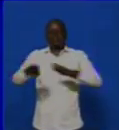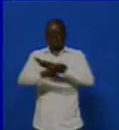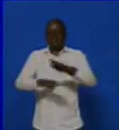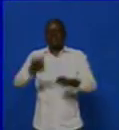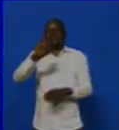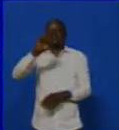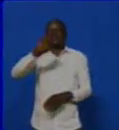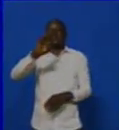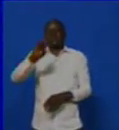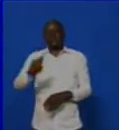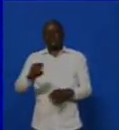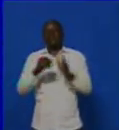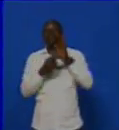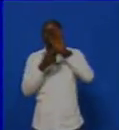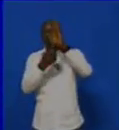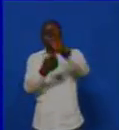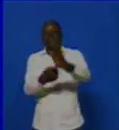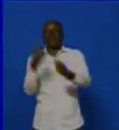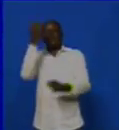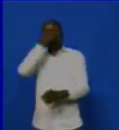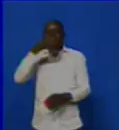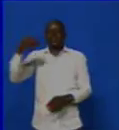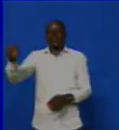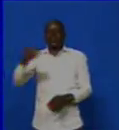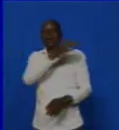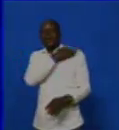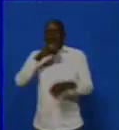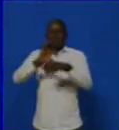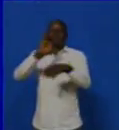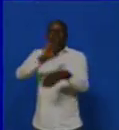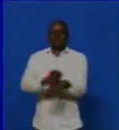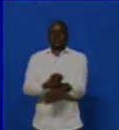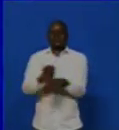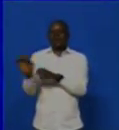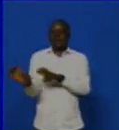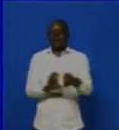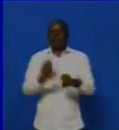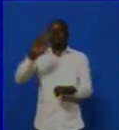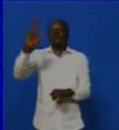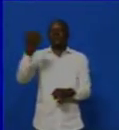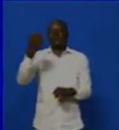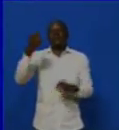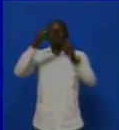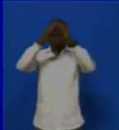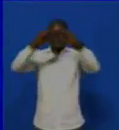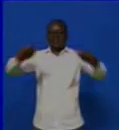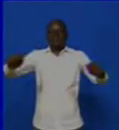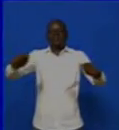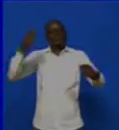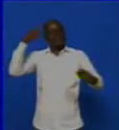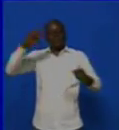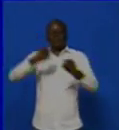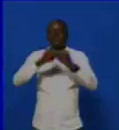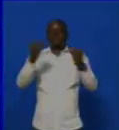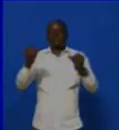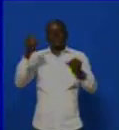la représentation en Afrique de l'Ouest est à Abidjan, a initié ce troisième symposium sur l'actualité de la